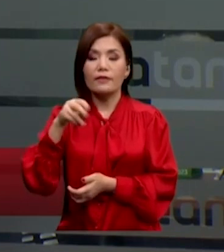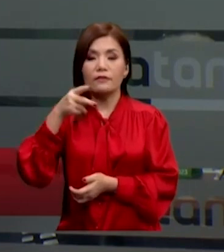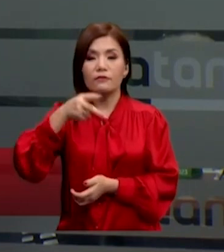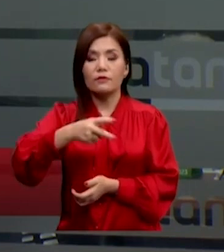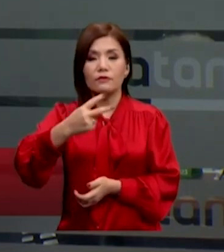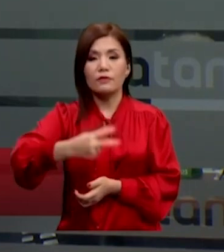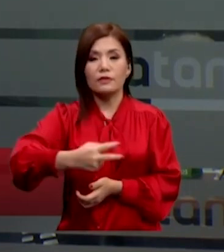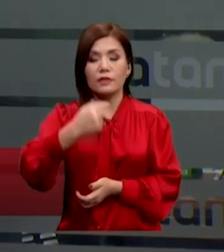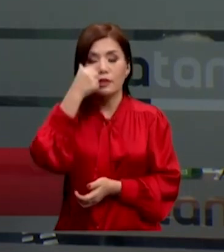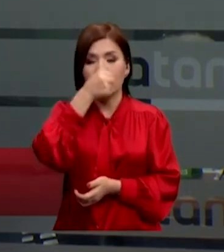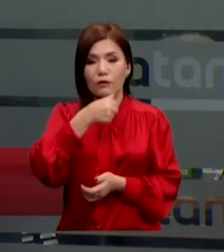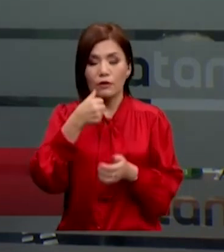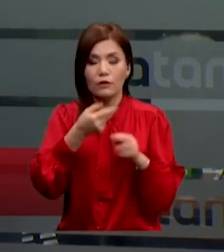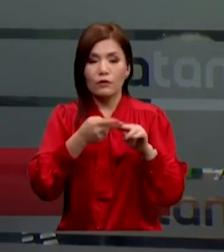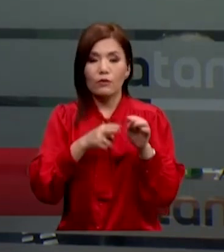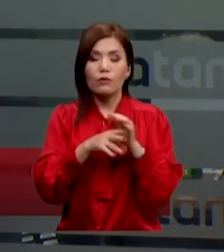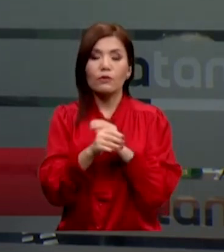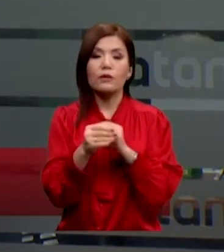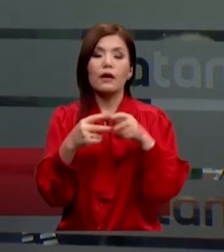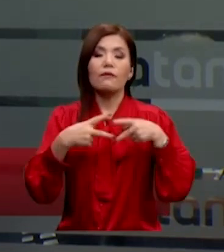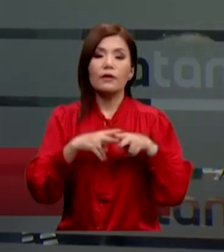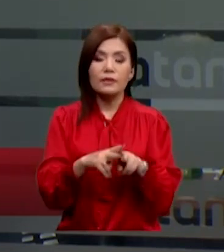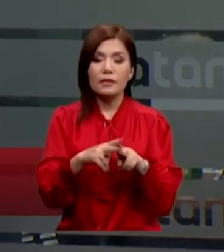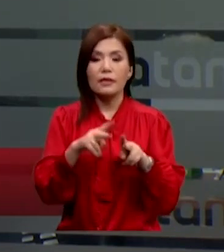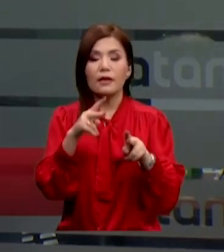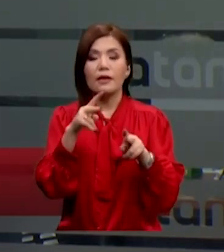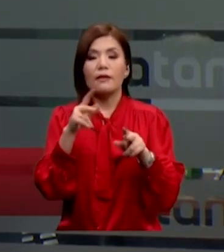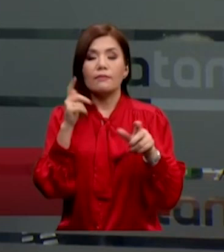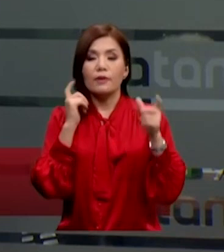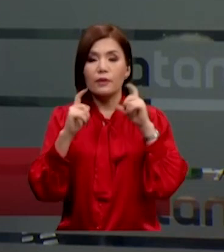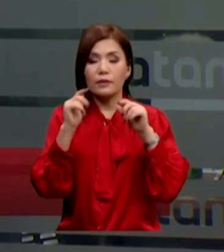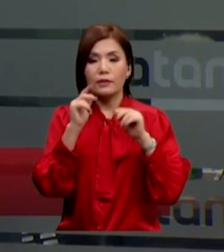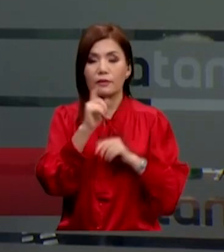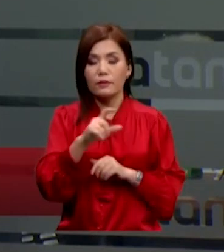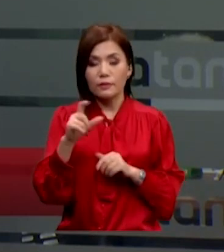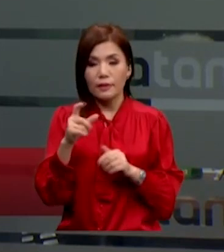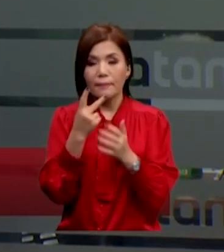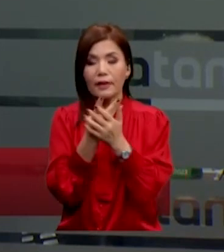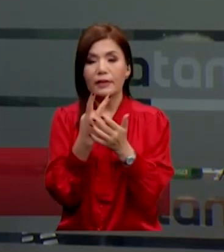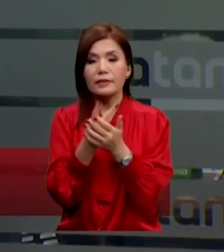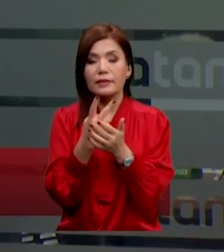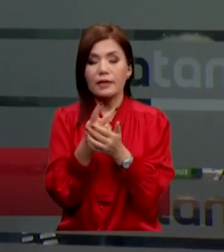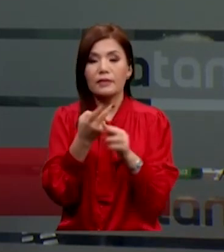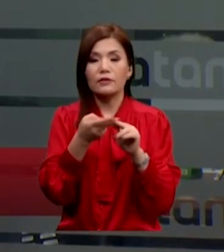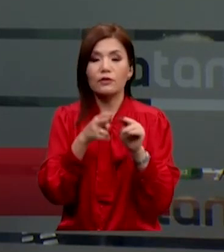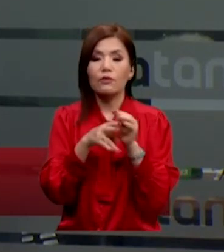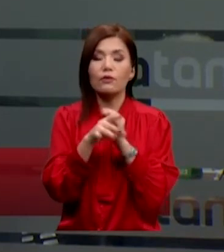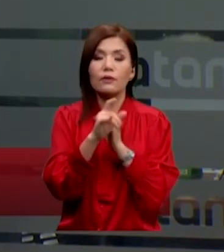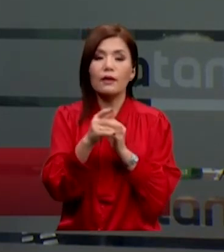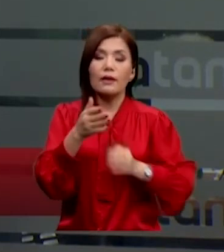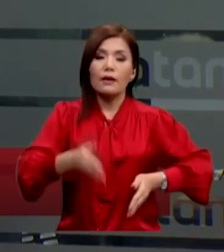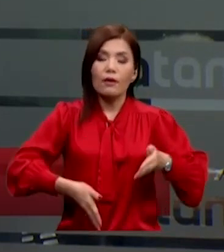IT-Fest 2023. Сегодня в Астане лучшие вузы страны показали разработки своих студентов. Там же обсуждали готовые решения и тренды в